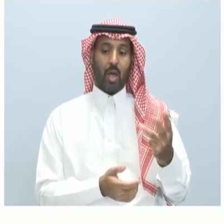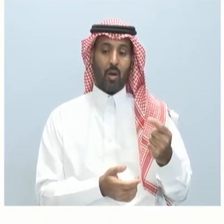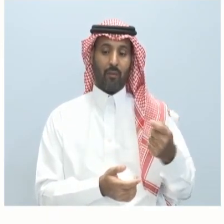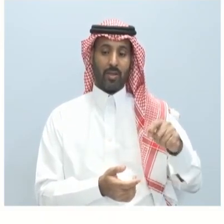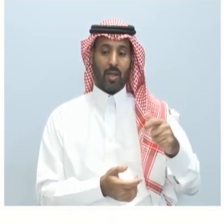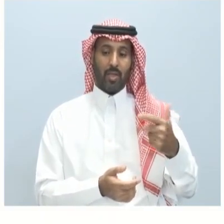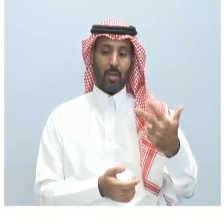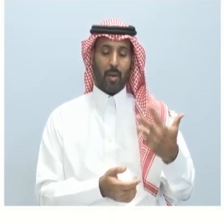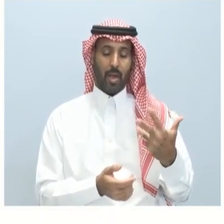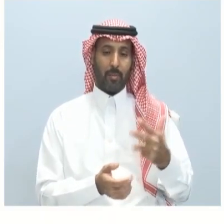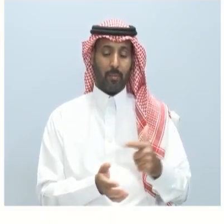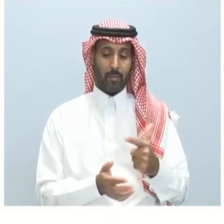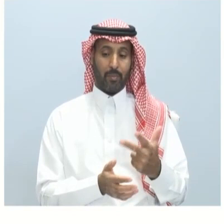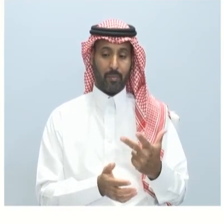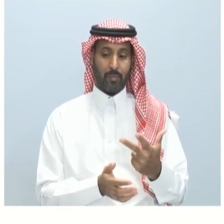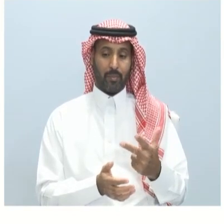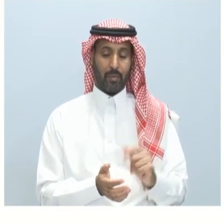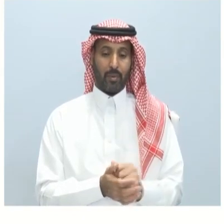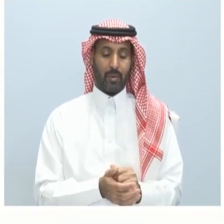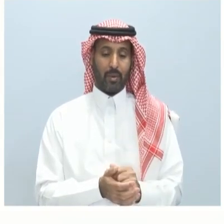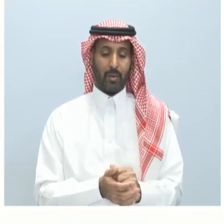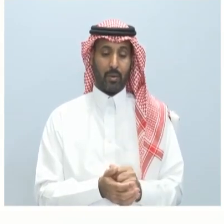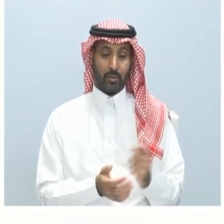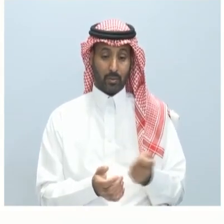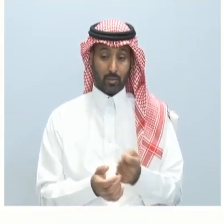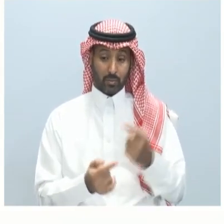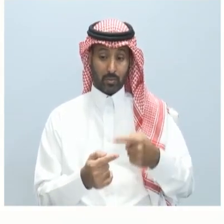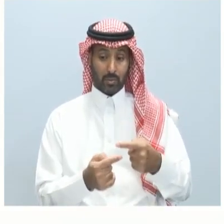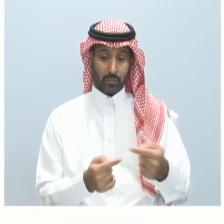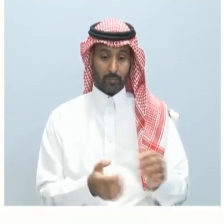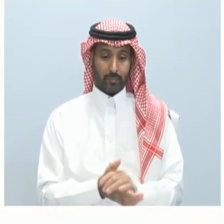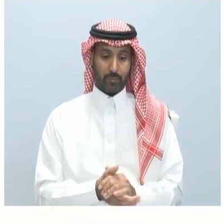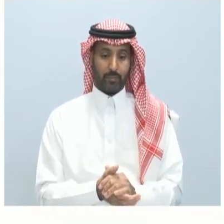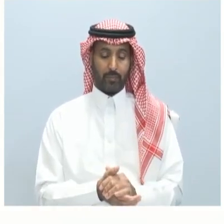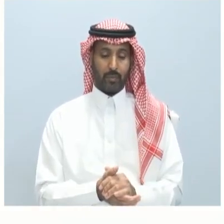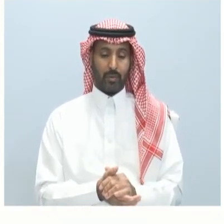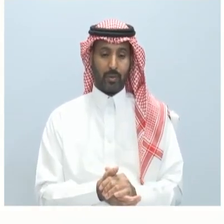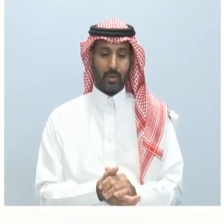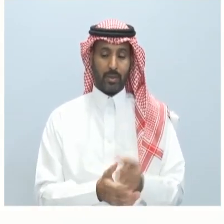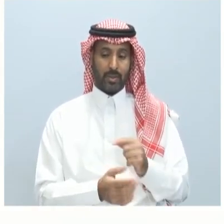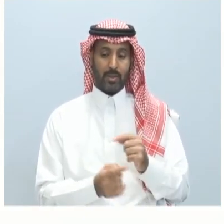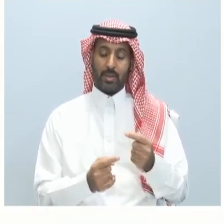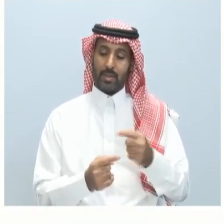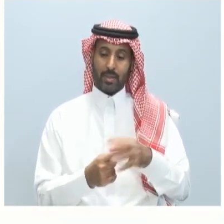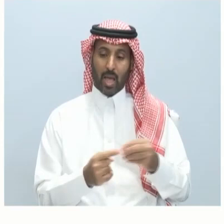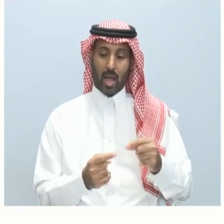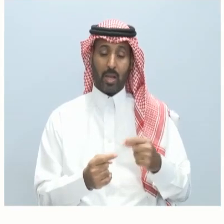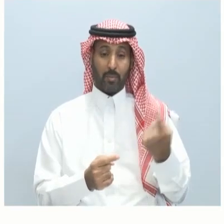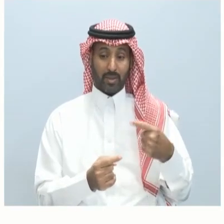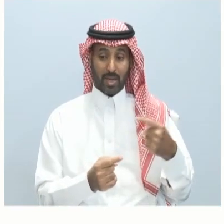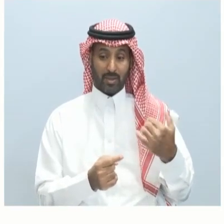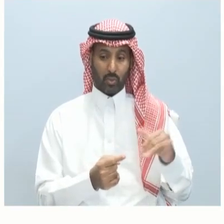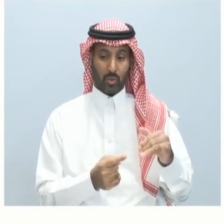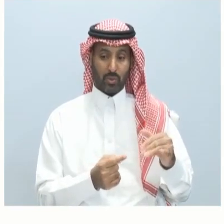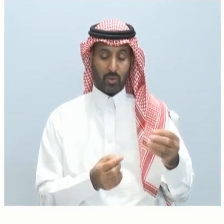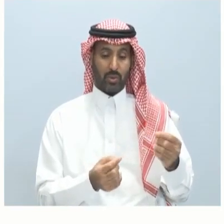9.8 نعم هنا اذا قمنا بهذه العمليه سالب ونص واضفنا اليها 1.7